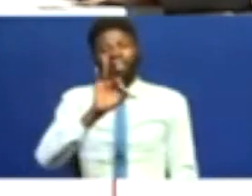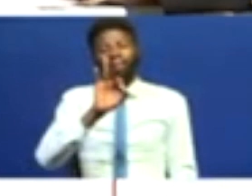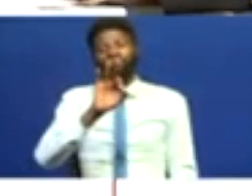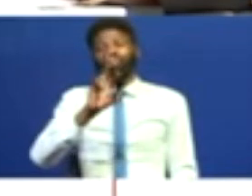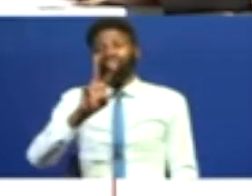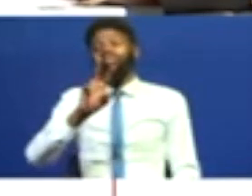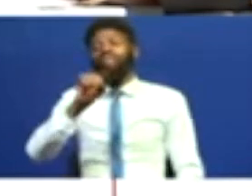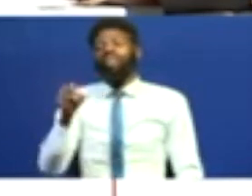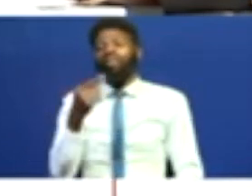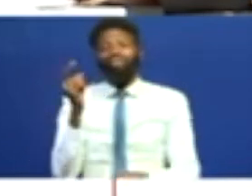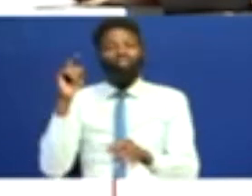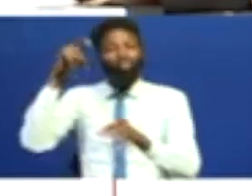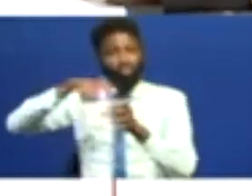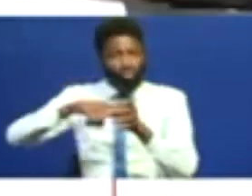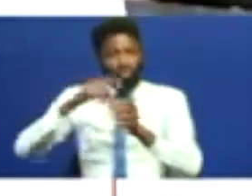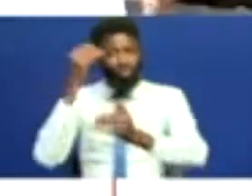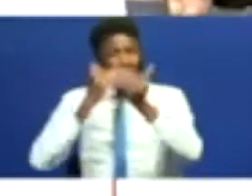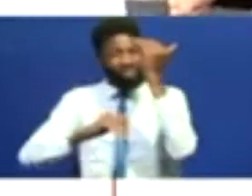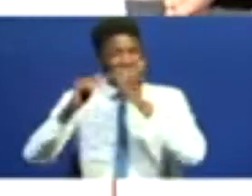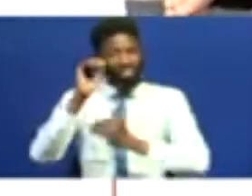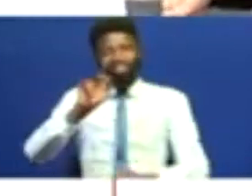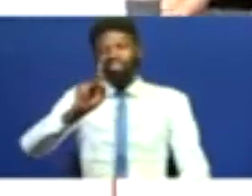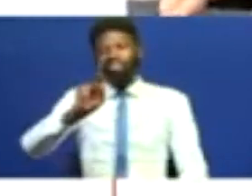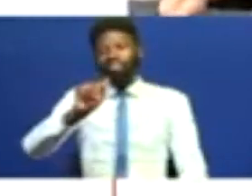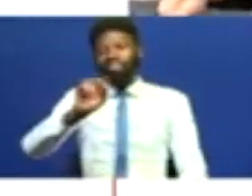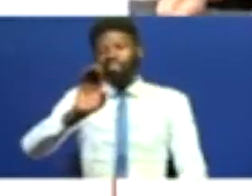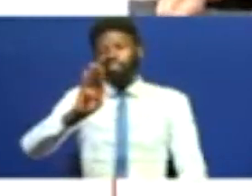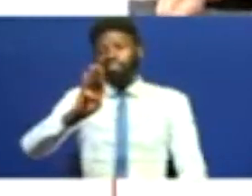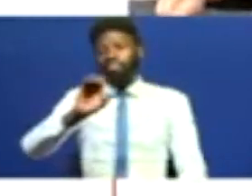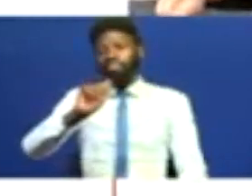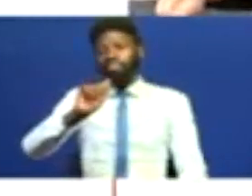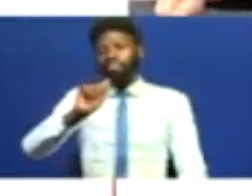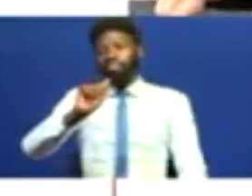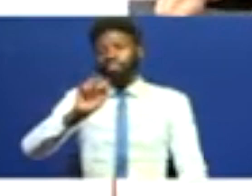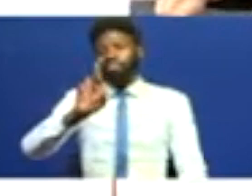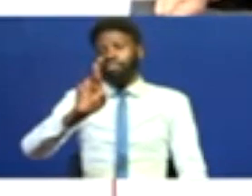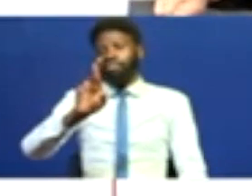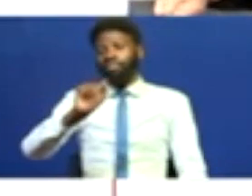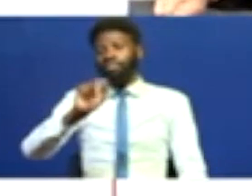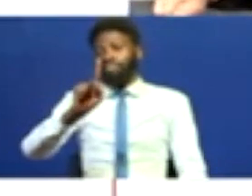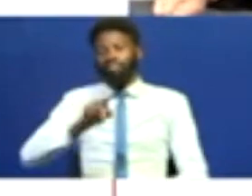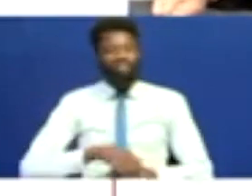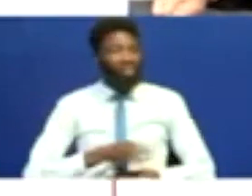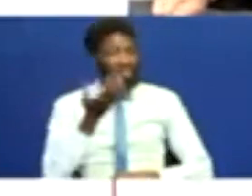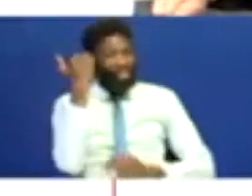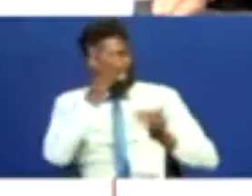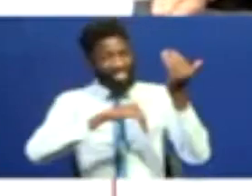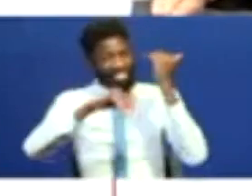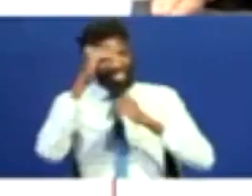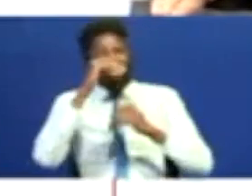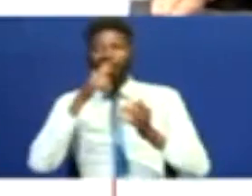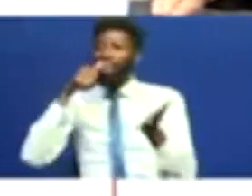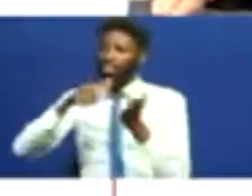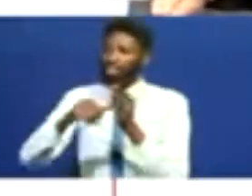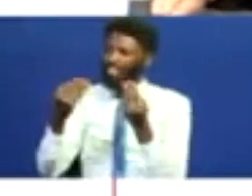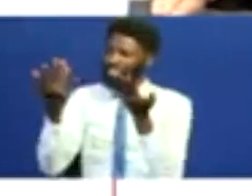1132 ya kujiunga na chuo kikuu cha Kabarak. Kimanzi alipokea barua ya kujiunga na chuo hicho ili kusomea kozi ya